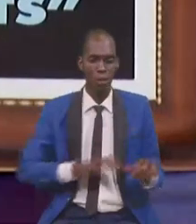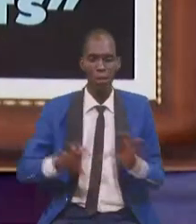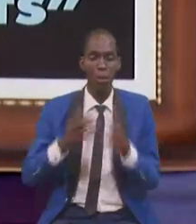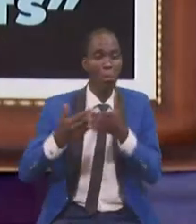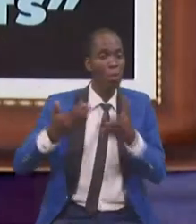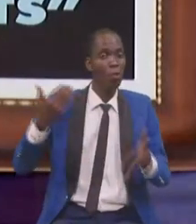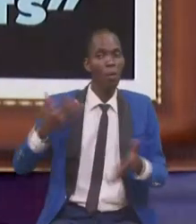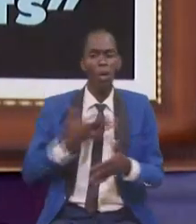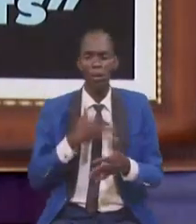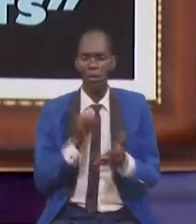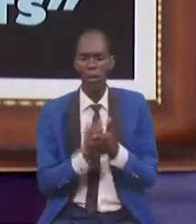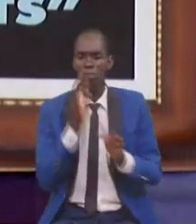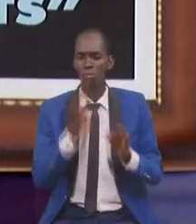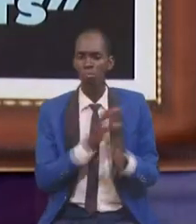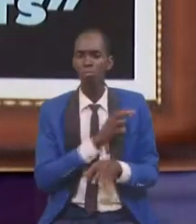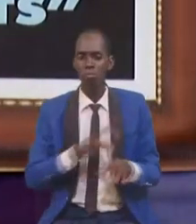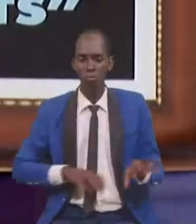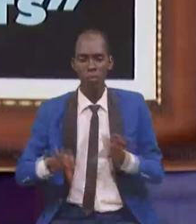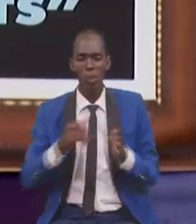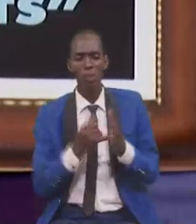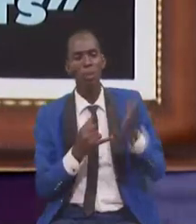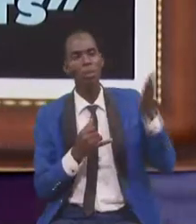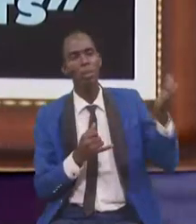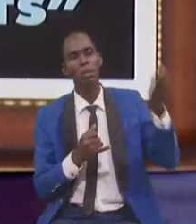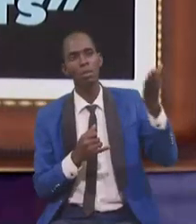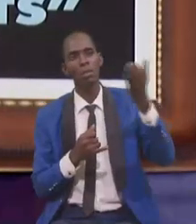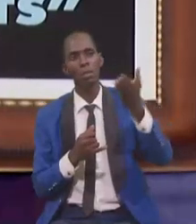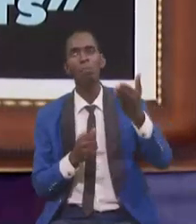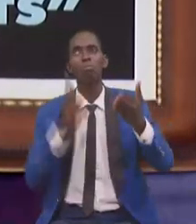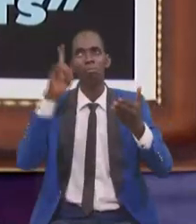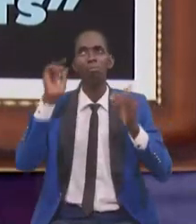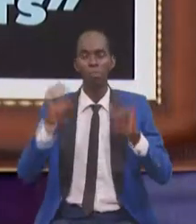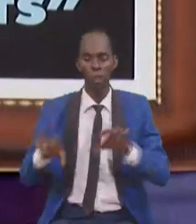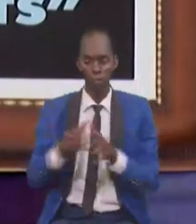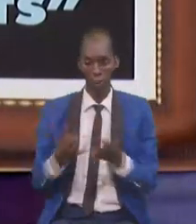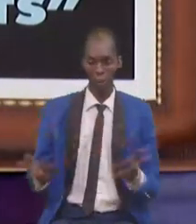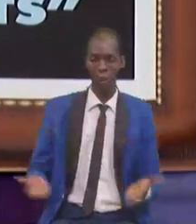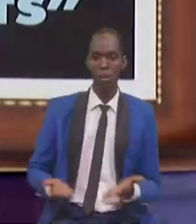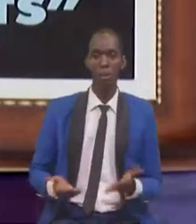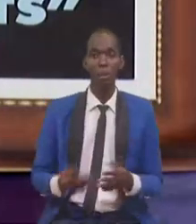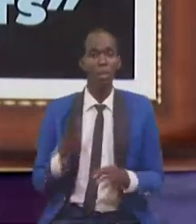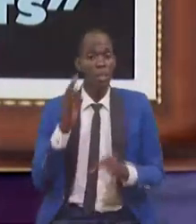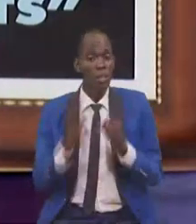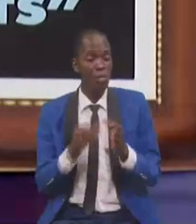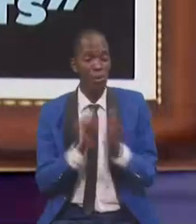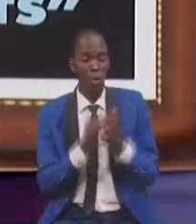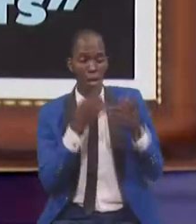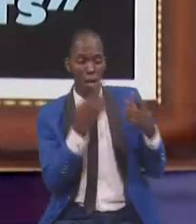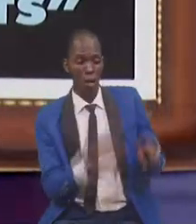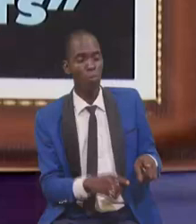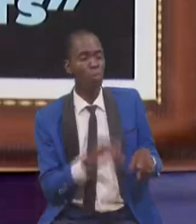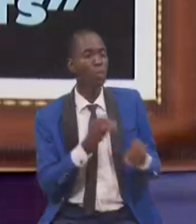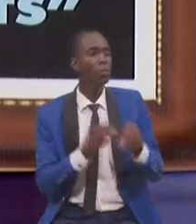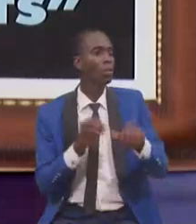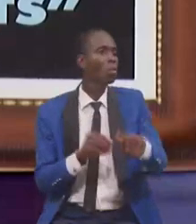fait dans d'autres lieux, que s'il a fait cela là-bas, il peut le faire ici. Si ceci s'est